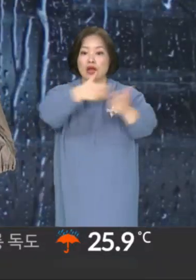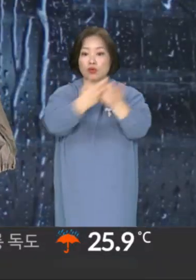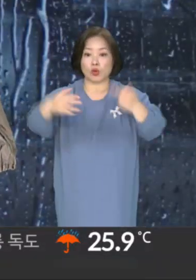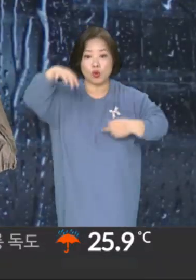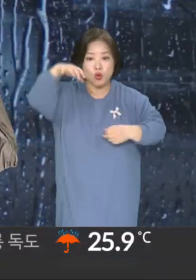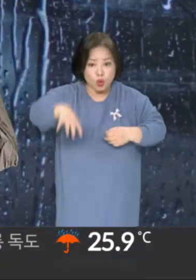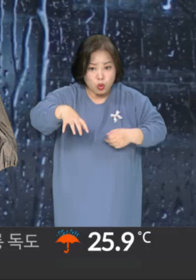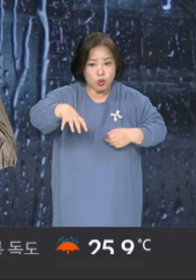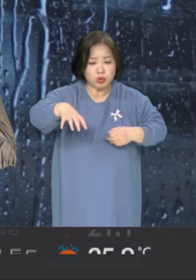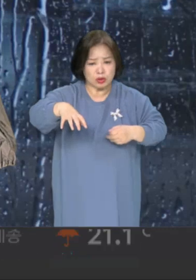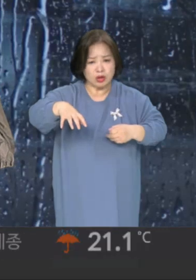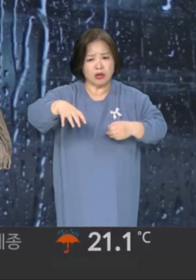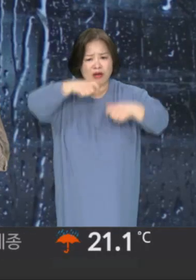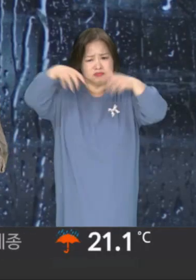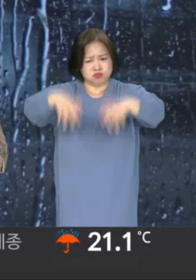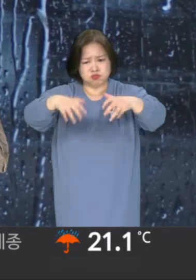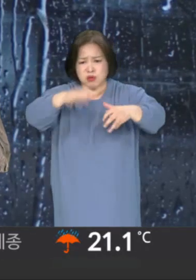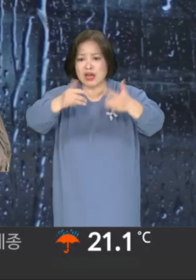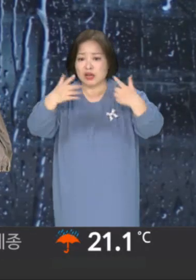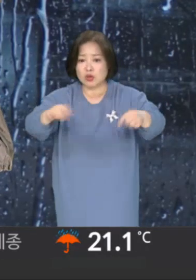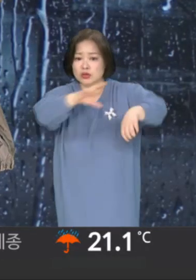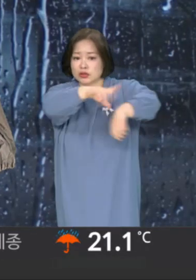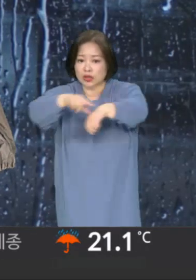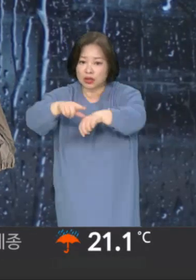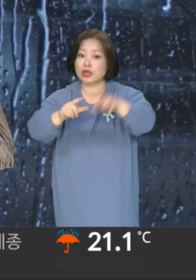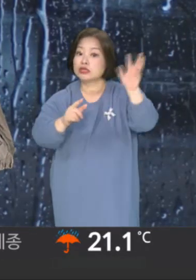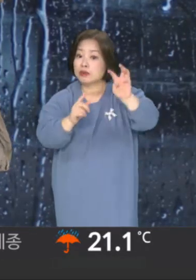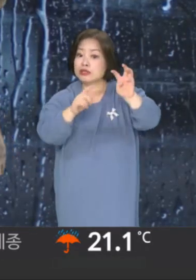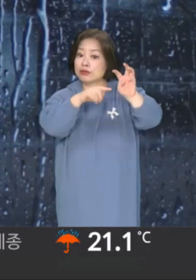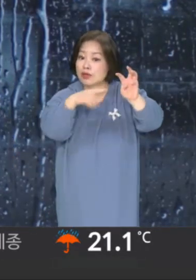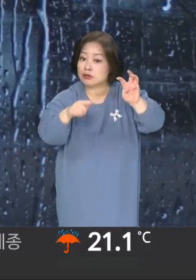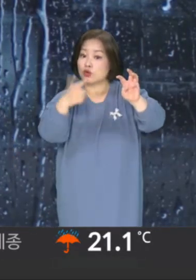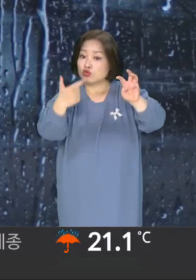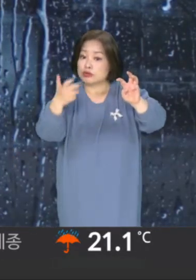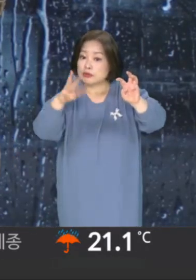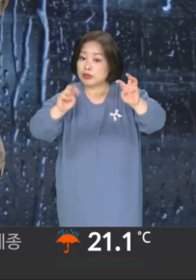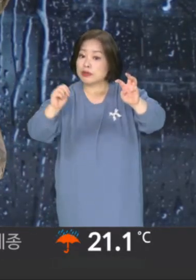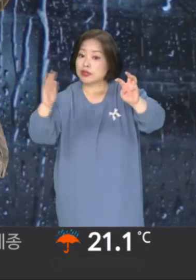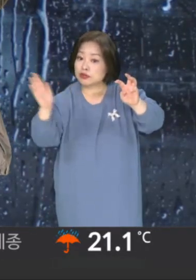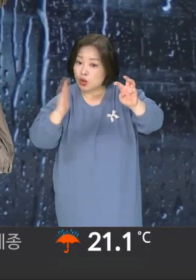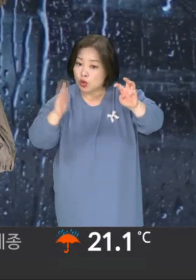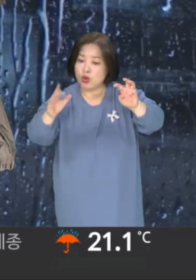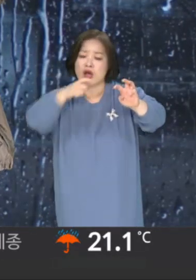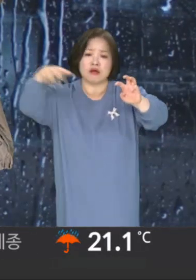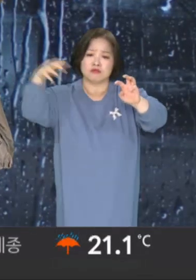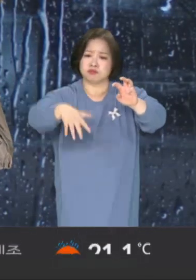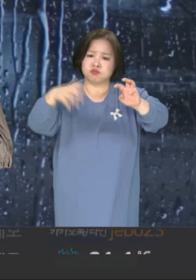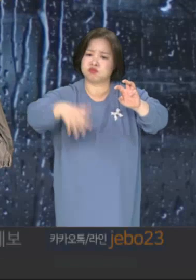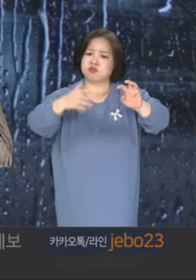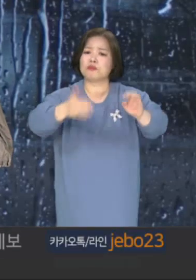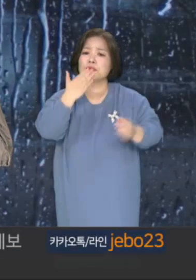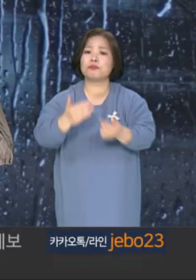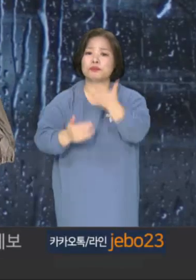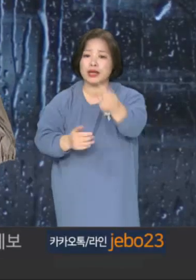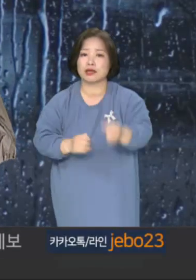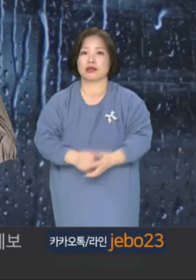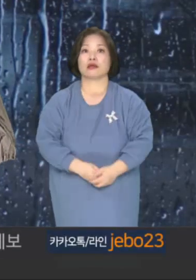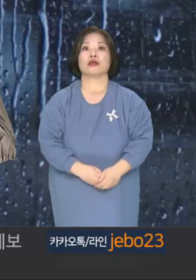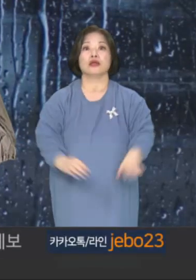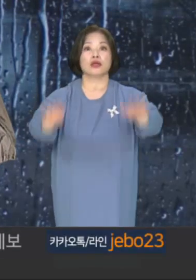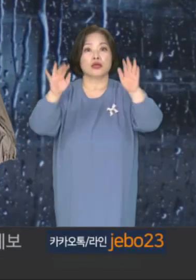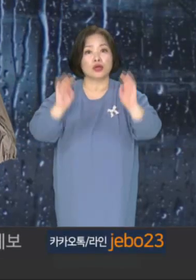강원도가 고비가 되겠고요 곳곳에 시간당 30mm 또 영동지역은 60mm에 달하는 폭우가